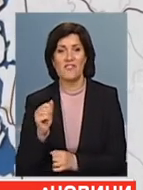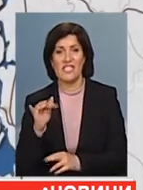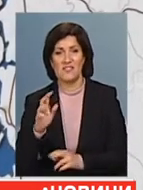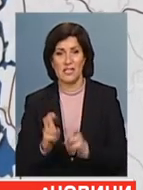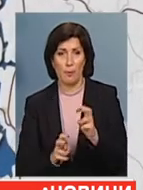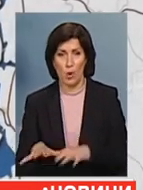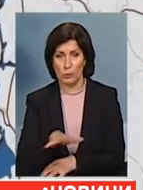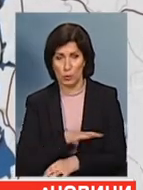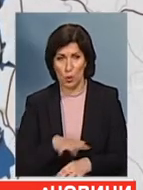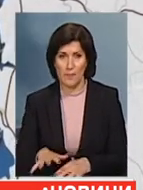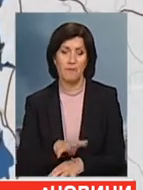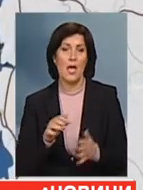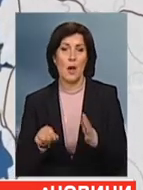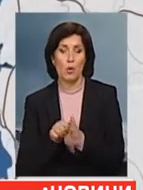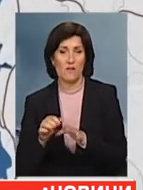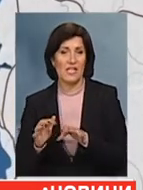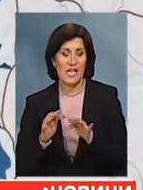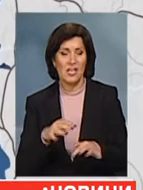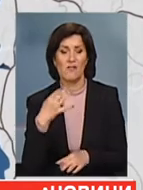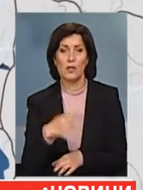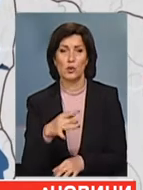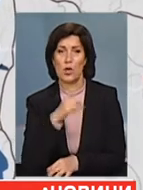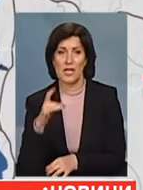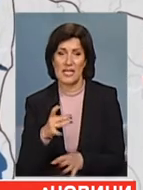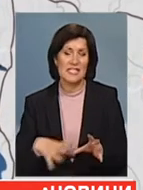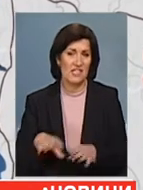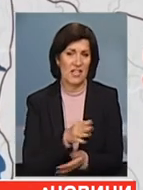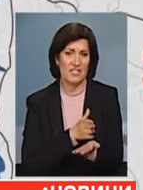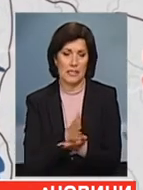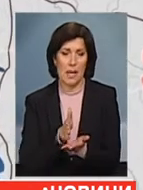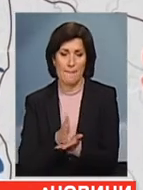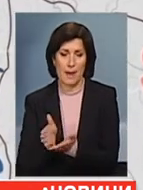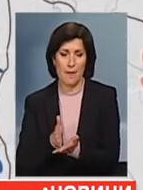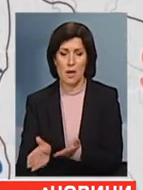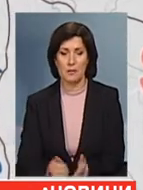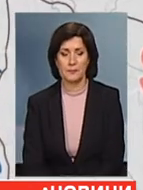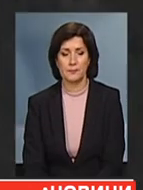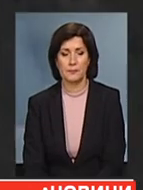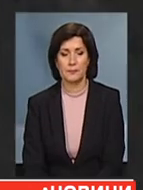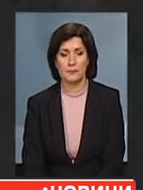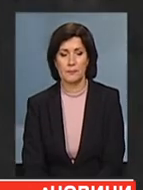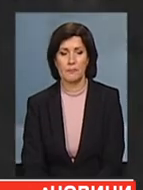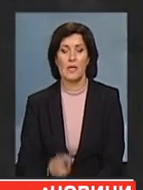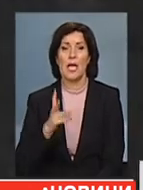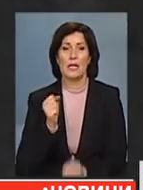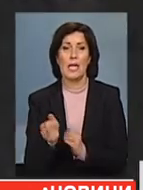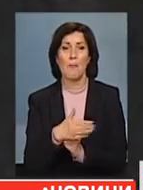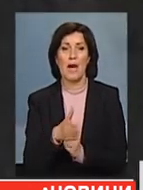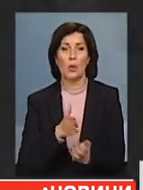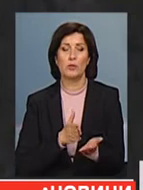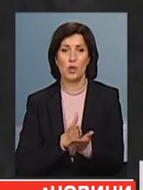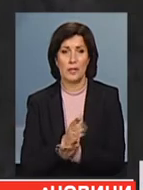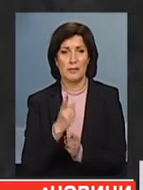За даними штабу, бойовики атакували майже 40 разів на всіх напрямках. На Маріупольському напрямку